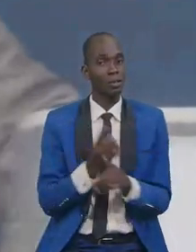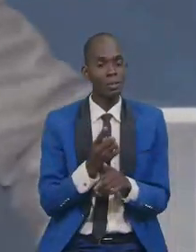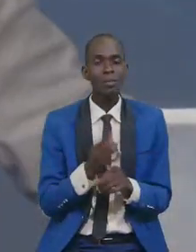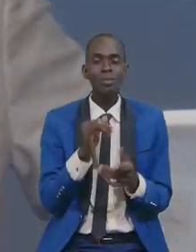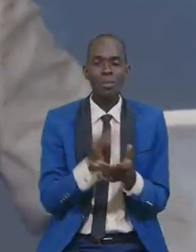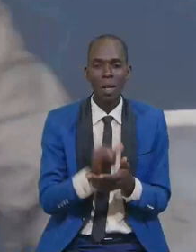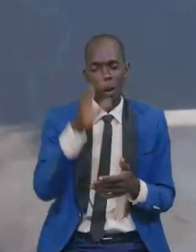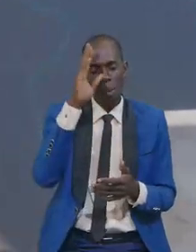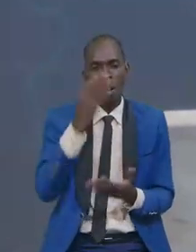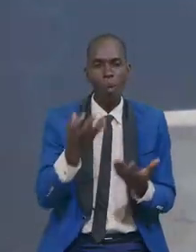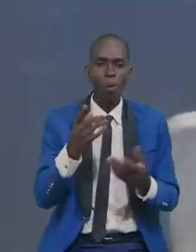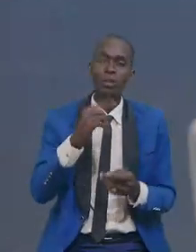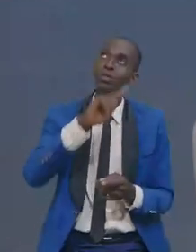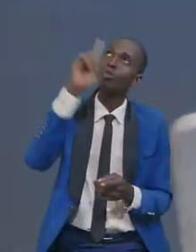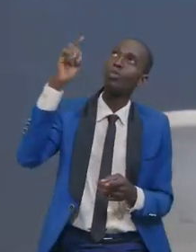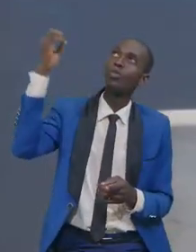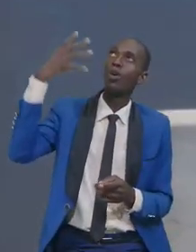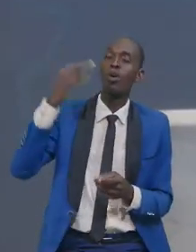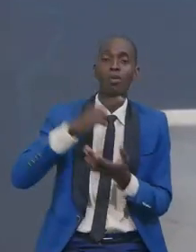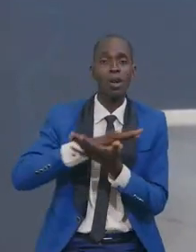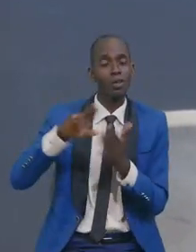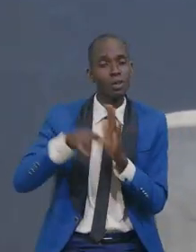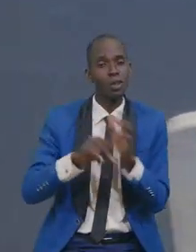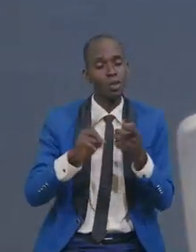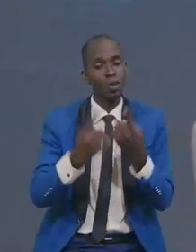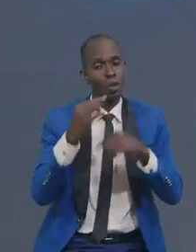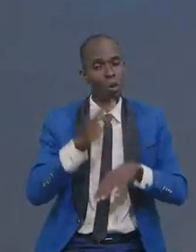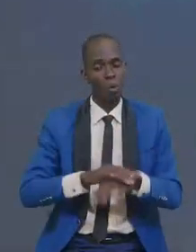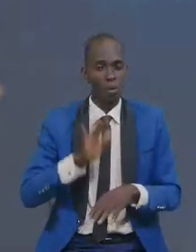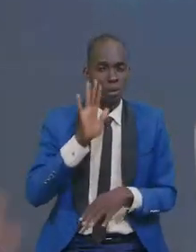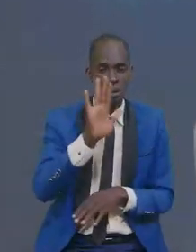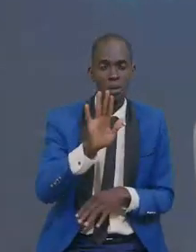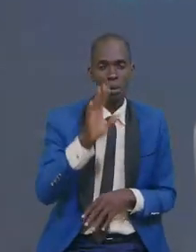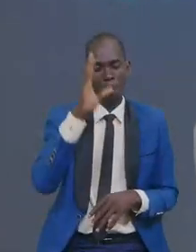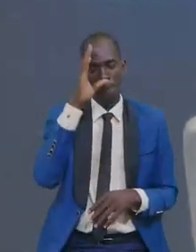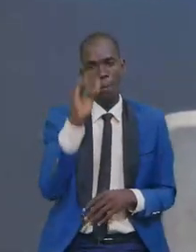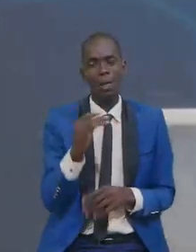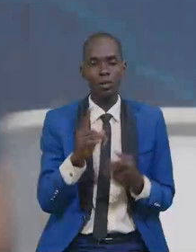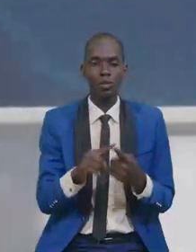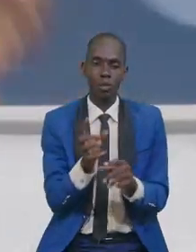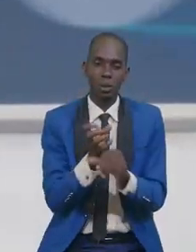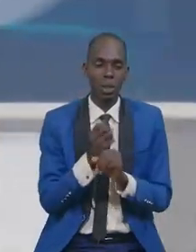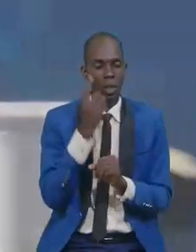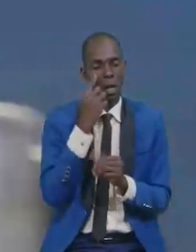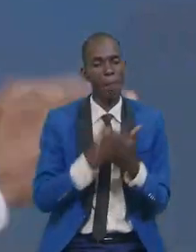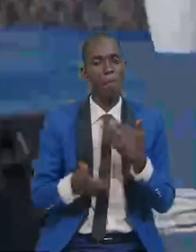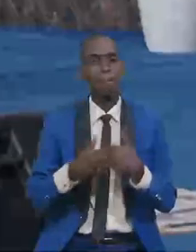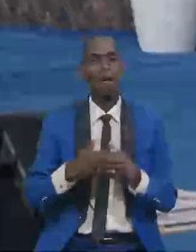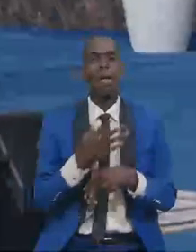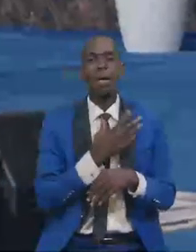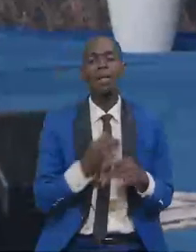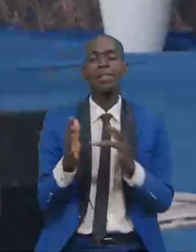Il voulait que le soleil de la justice brille sur lui. Et il aura sa vue.